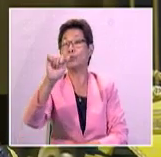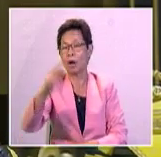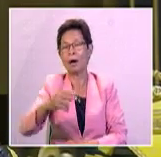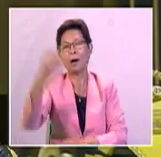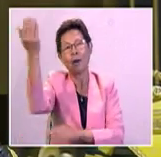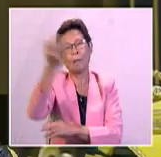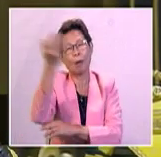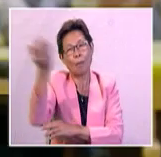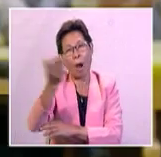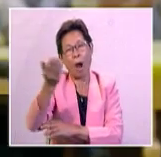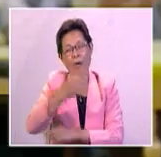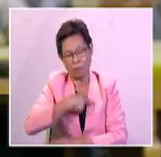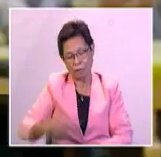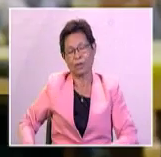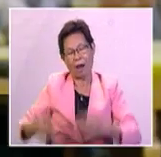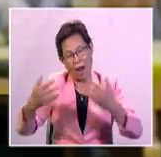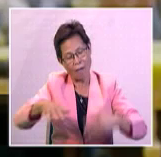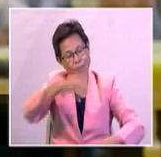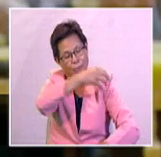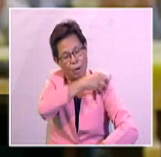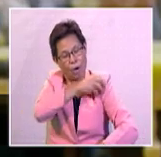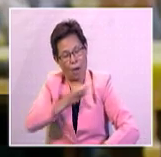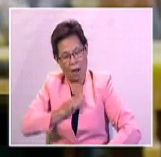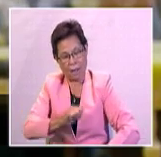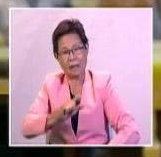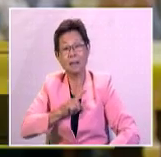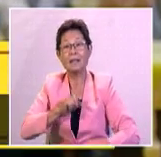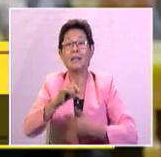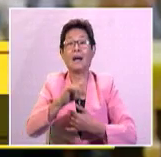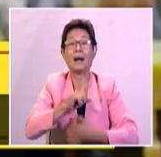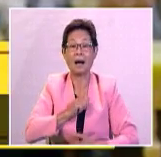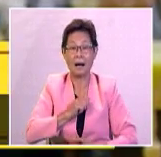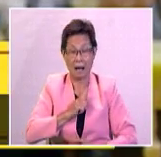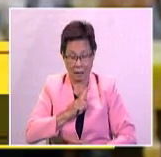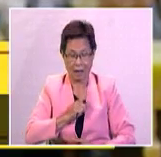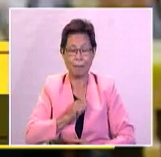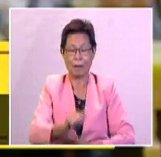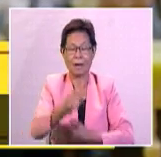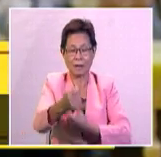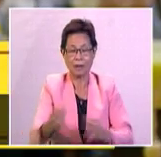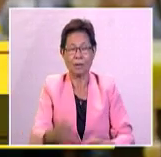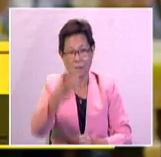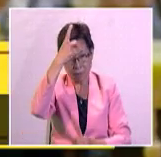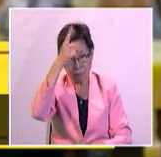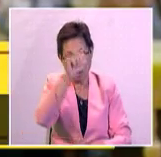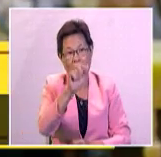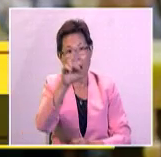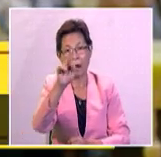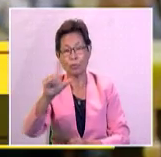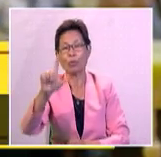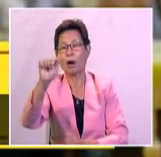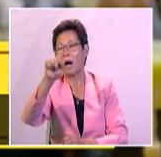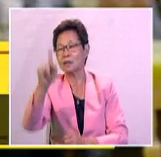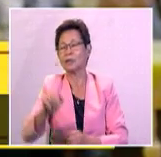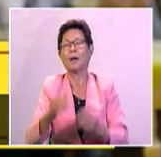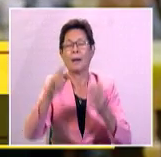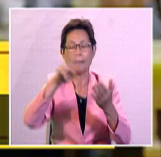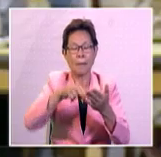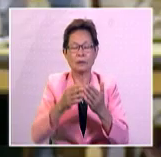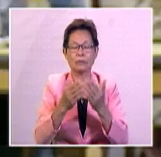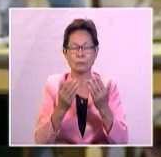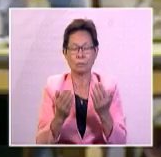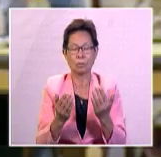titah diraja sebelum Pegawai Agama Istana Negara, Dato' Abdul Aziz Cik Yaakob membacakan doa